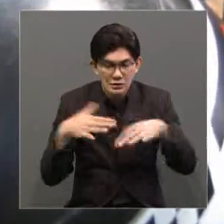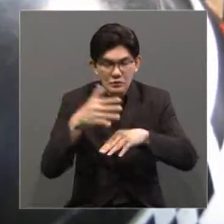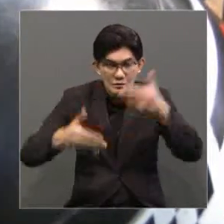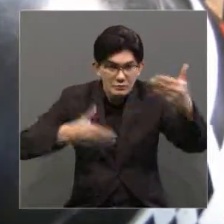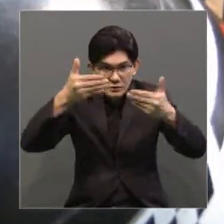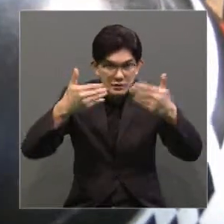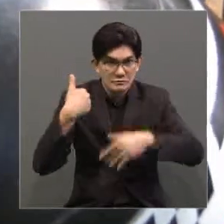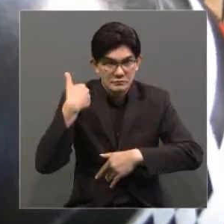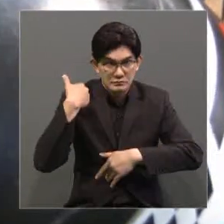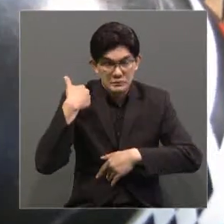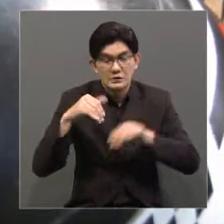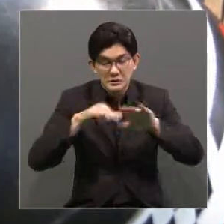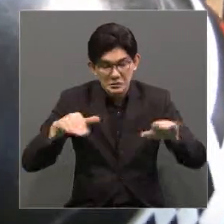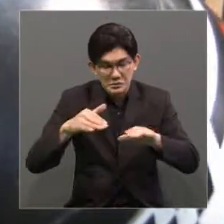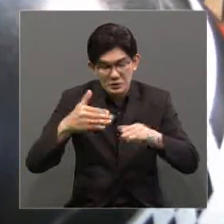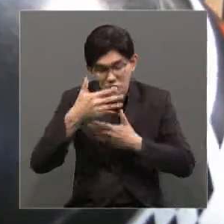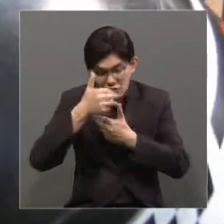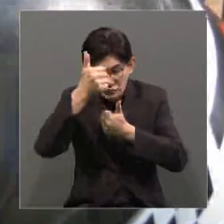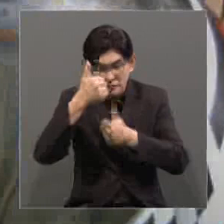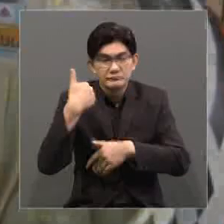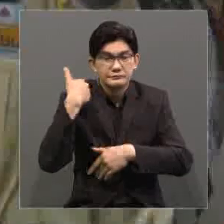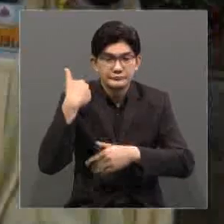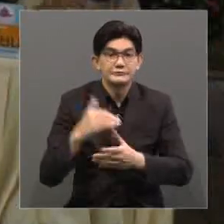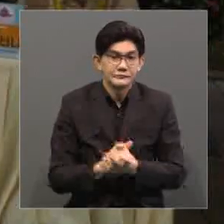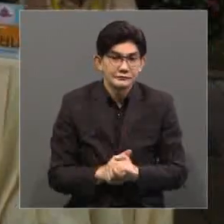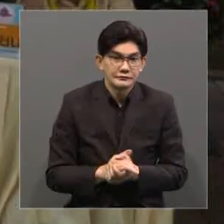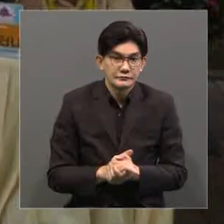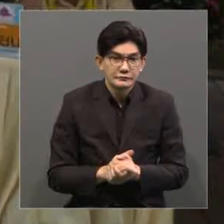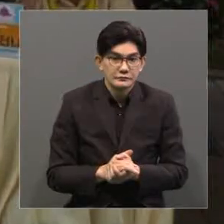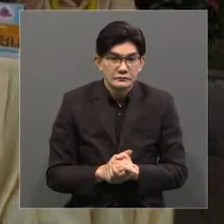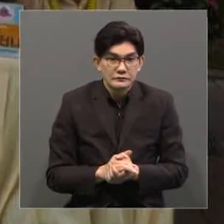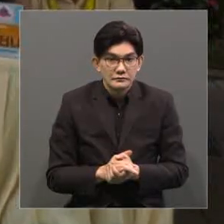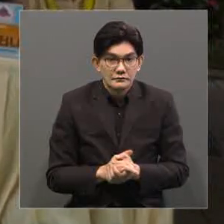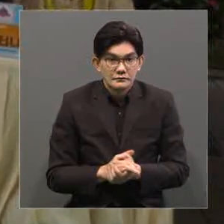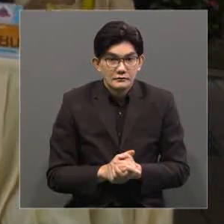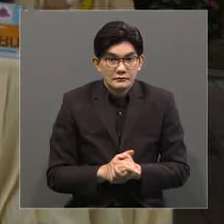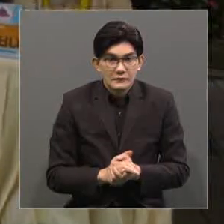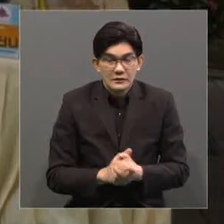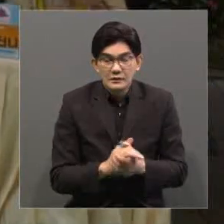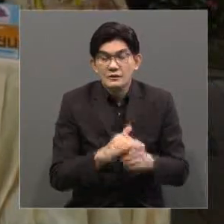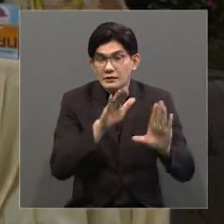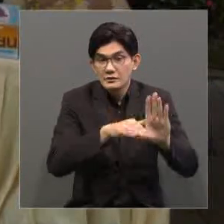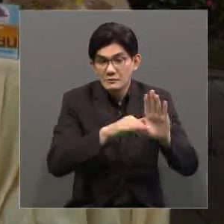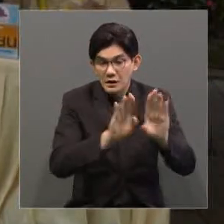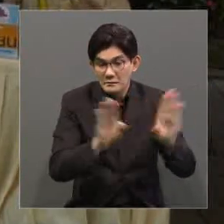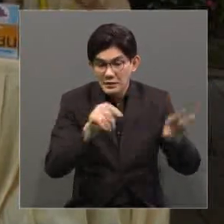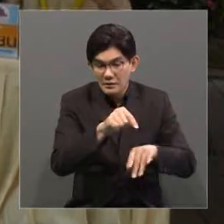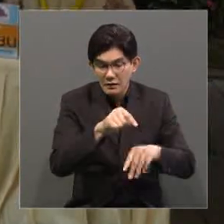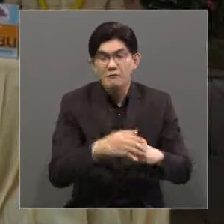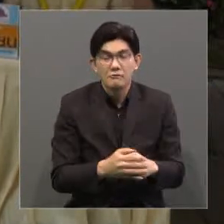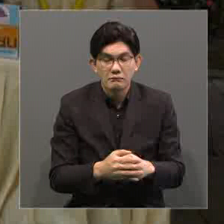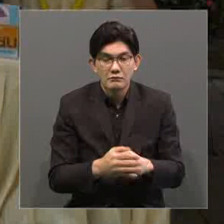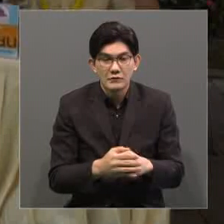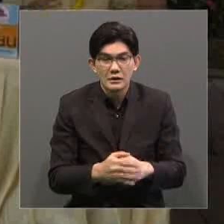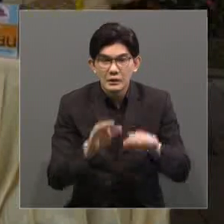ซึ่งได้รับผลตอบรับที่ดีจากนักศึกษาทุกครั้ง เด็กพวกนี้ก็เปิดรับสมัครนะครับทางงานเราก็จะเปิดรับส